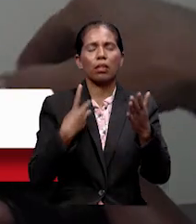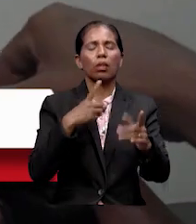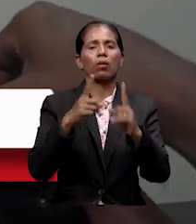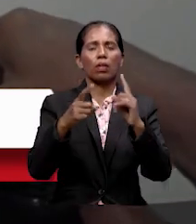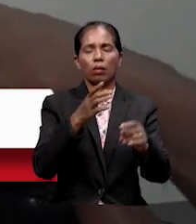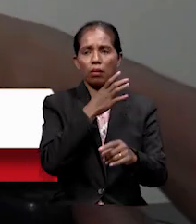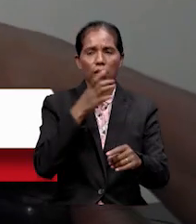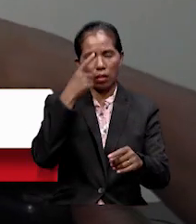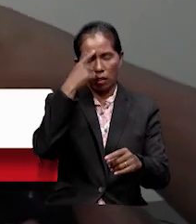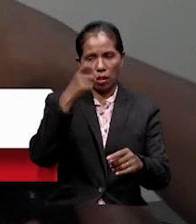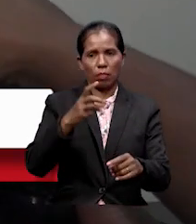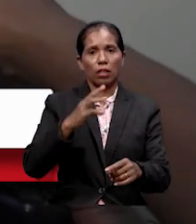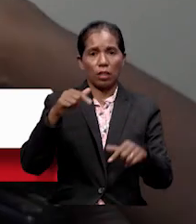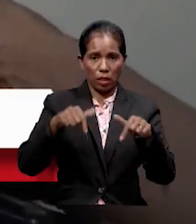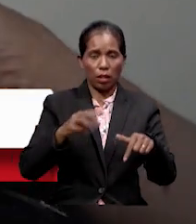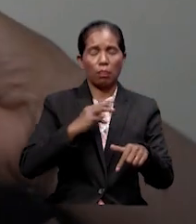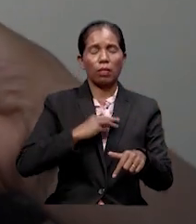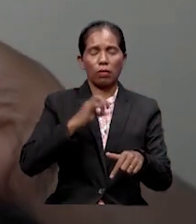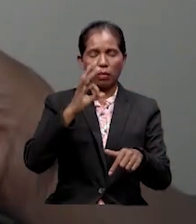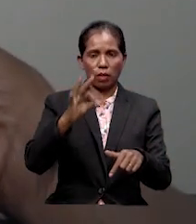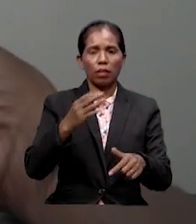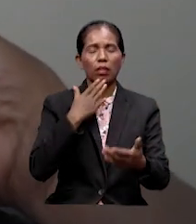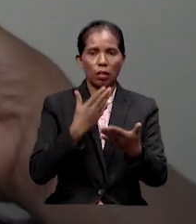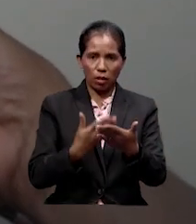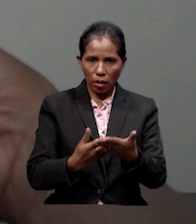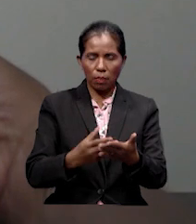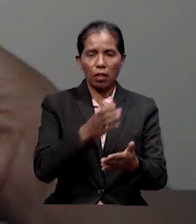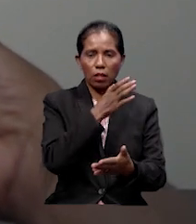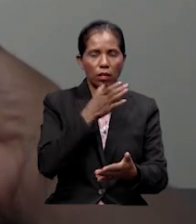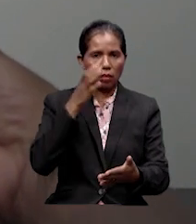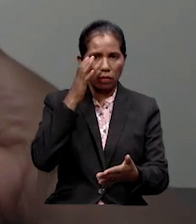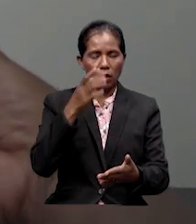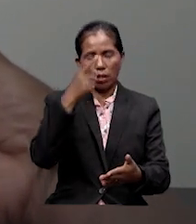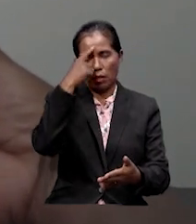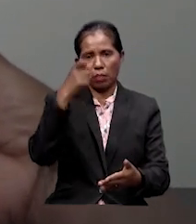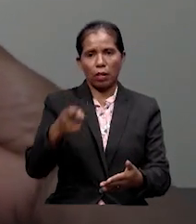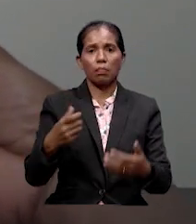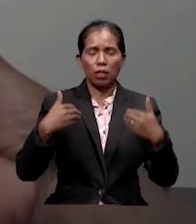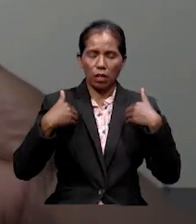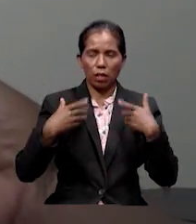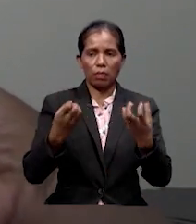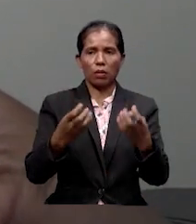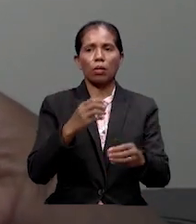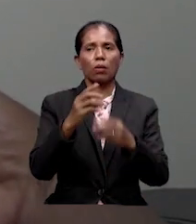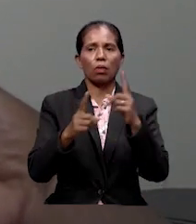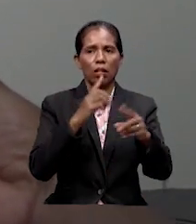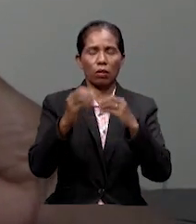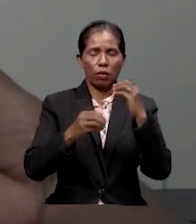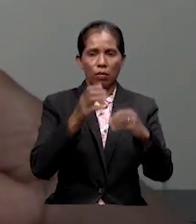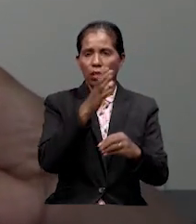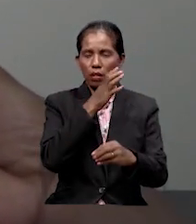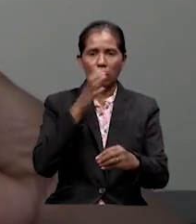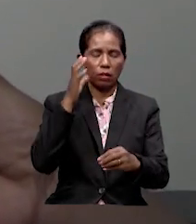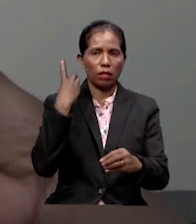agricultura, também ia Manufahine, memang potensial leu na agricultura, também é maka ia buat barak, colher sobre agricultura,